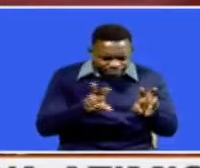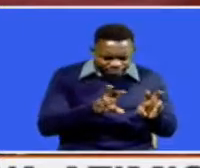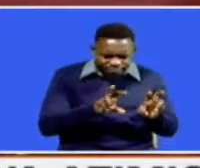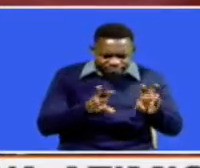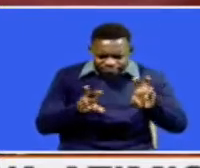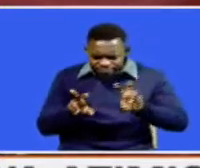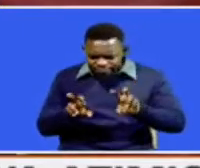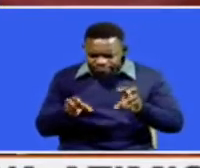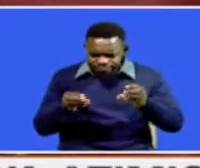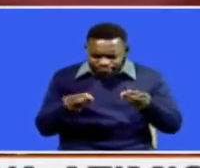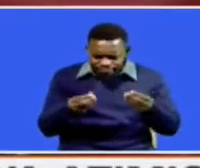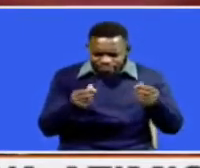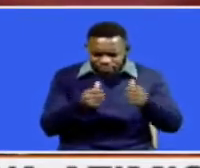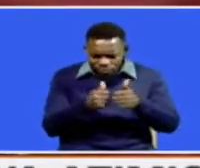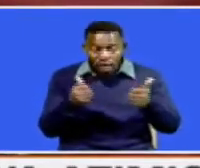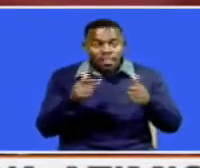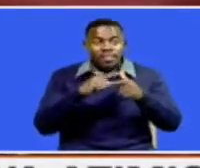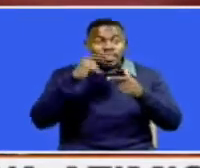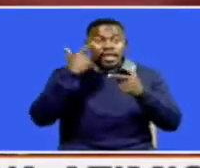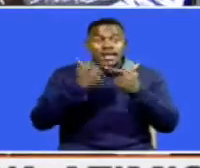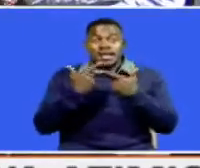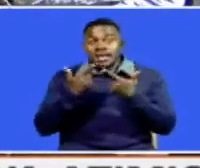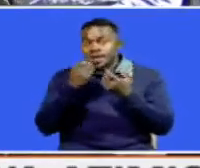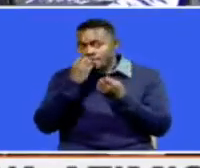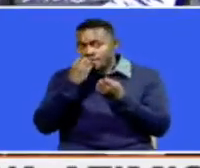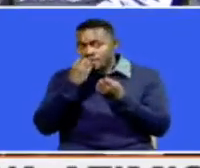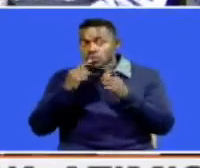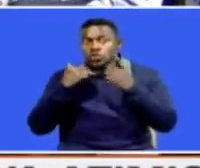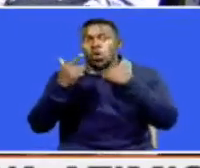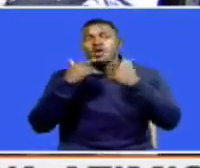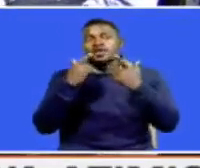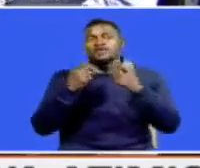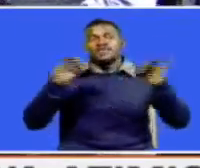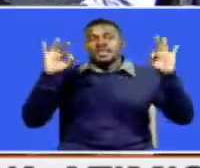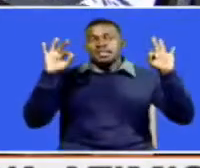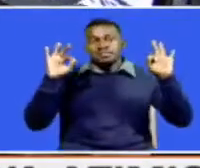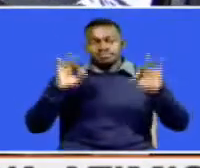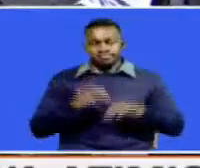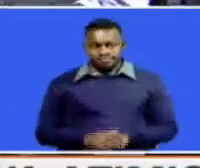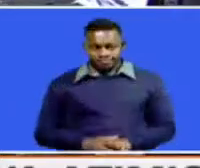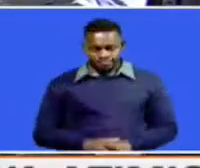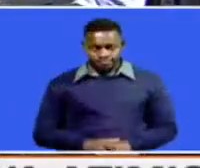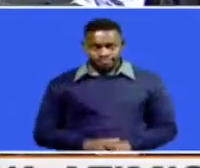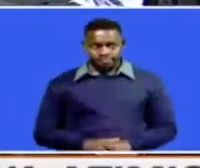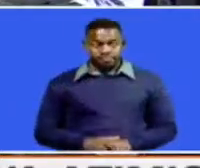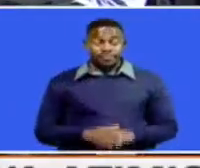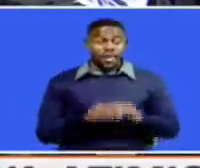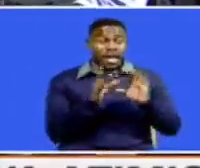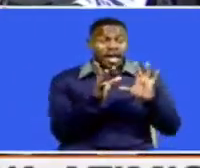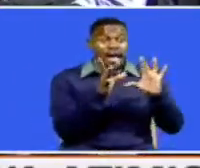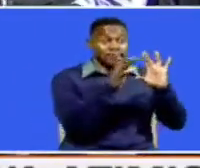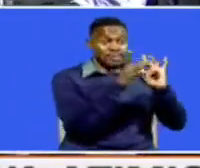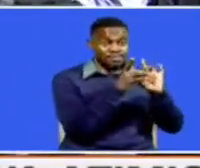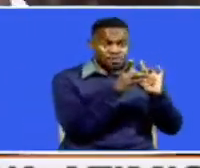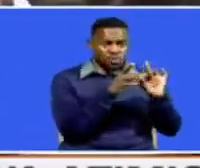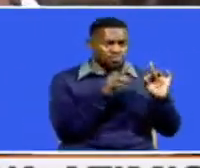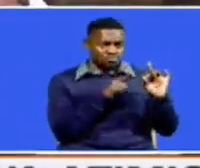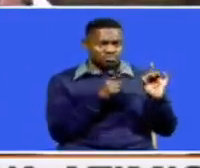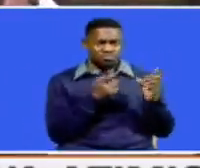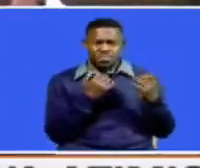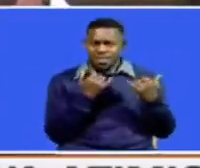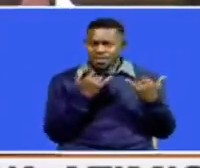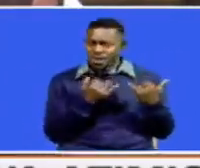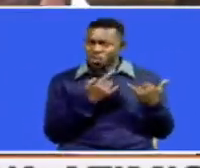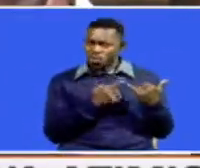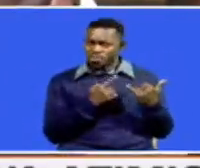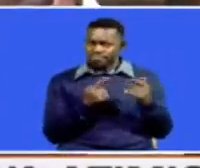speak from a point of information. Ikionekana kweli kuna mgogoro kwenye muungano wa Azimio, hili limeonekana kufungua